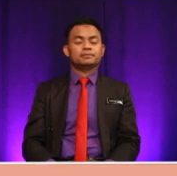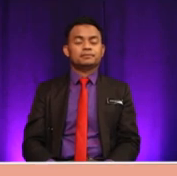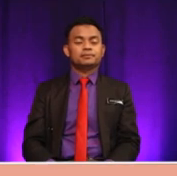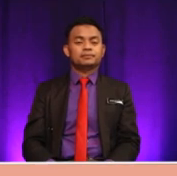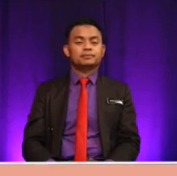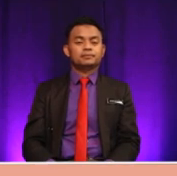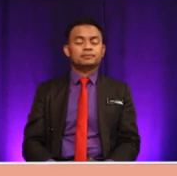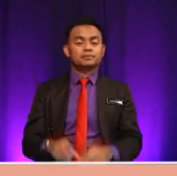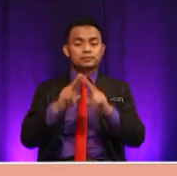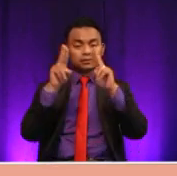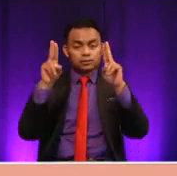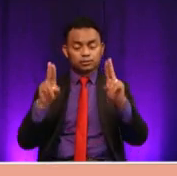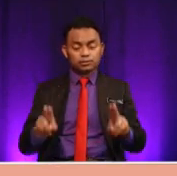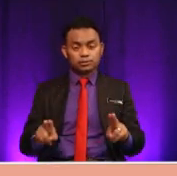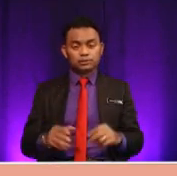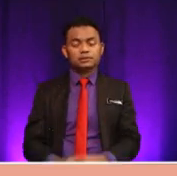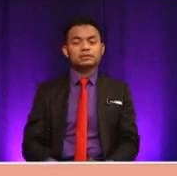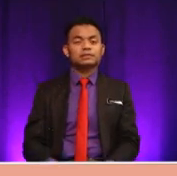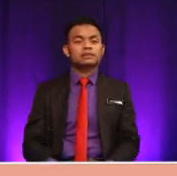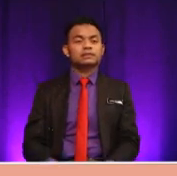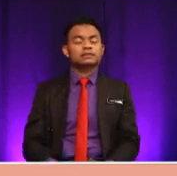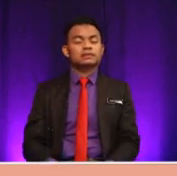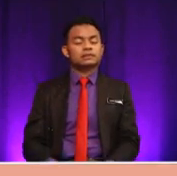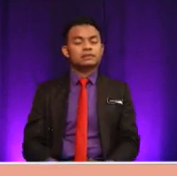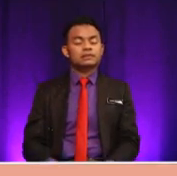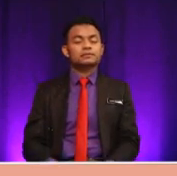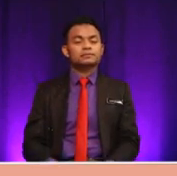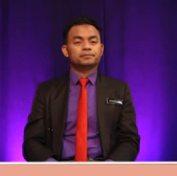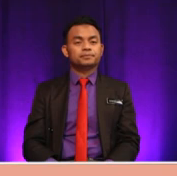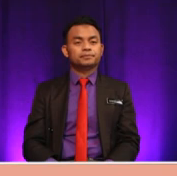terdapat dalam komponen fleksibility oke